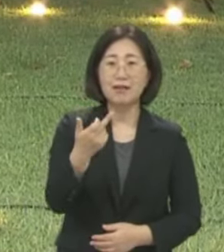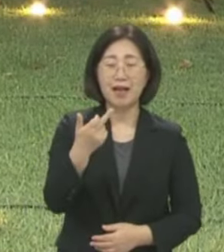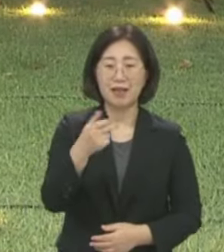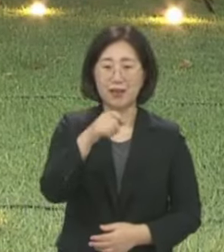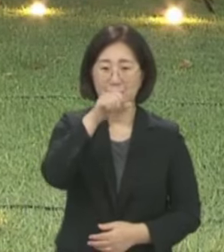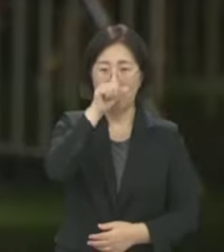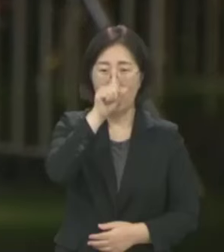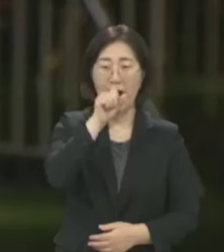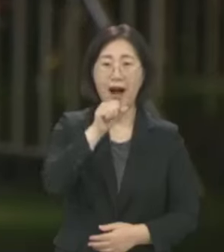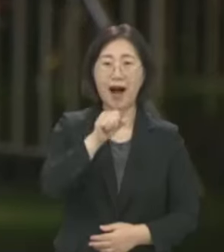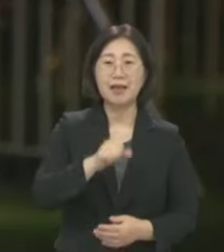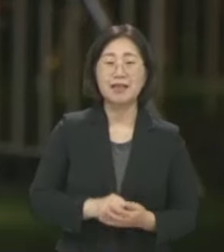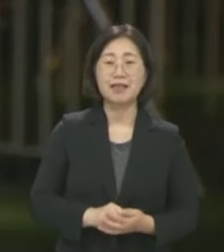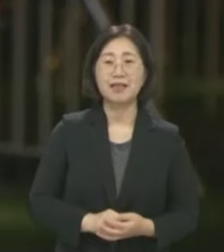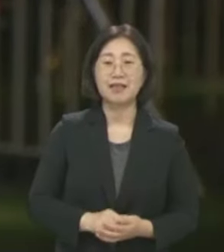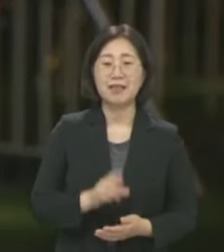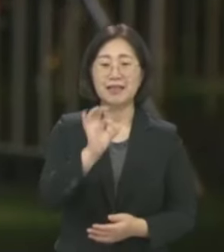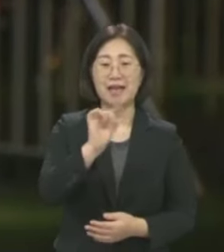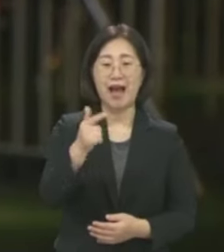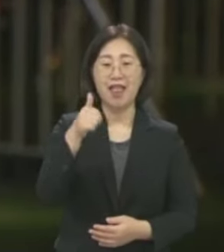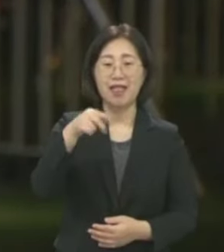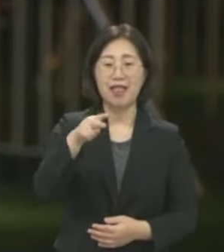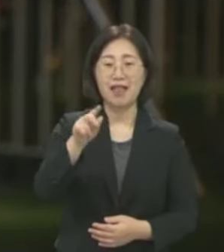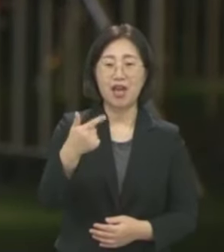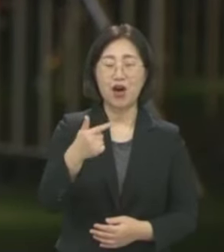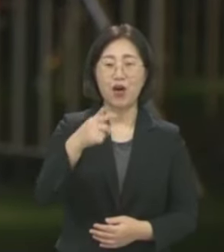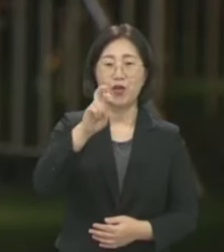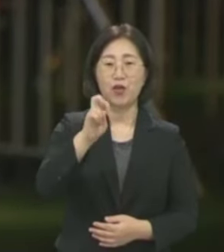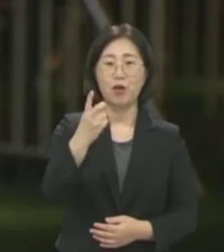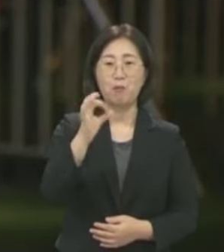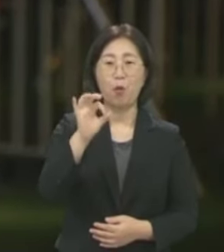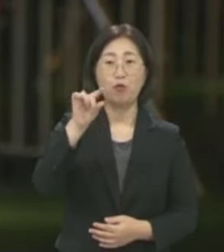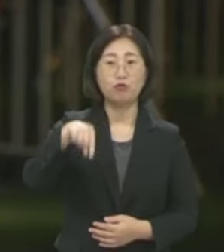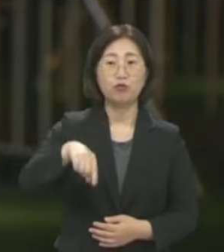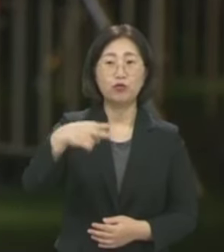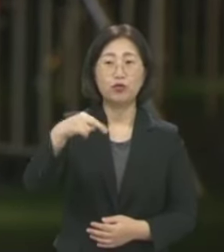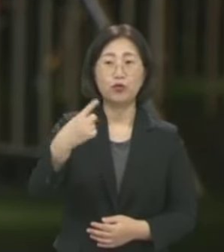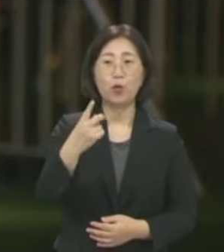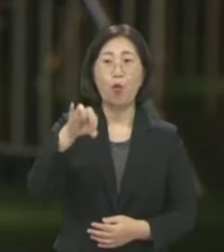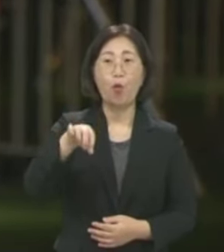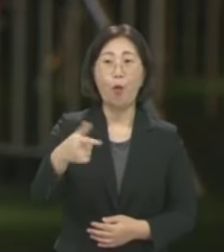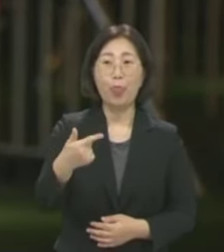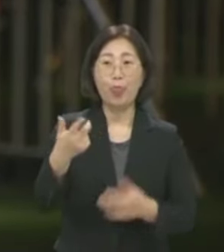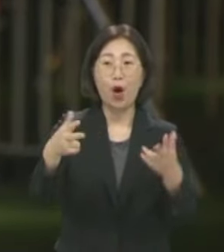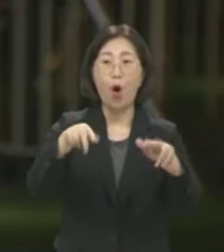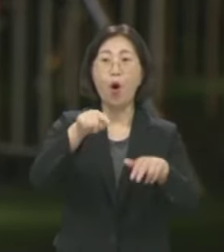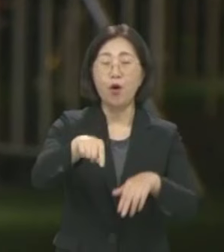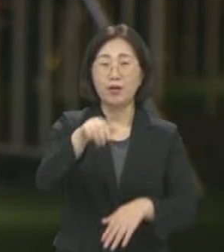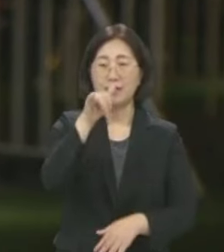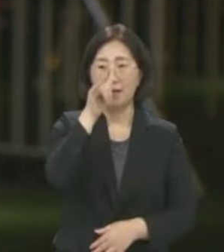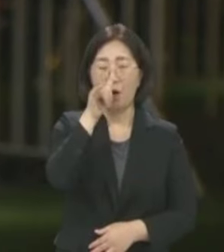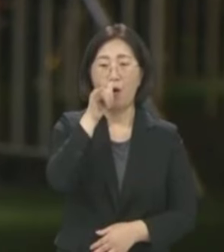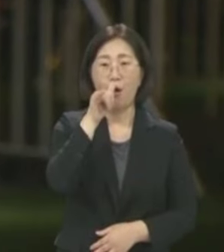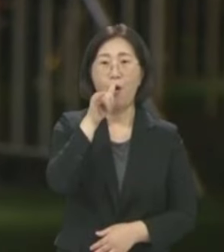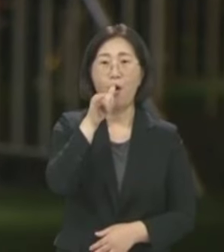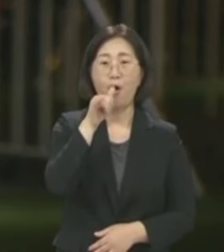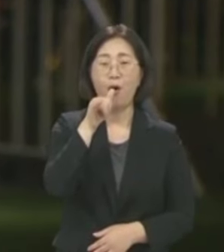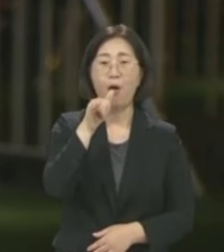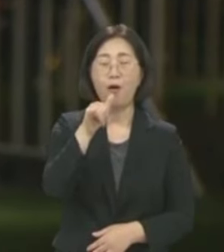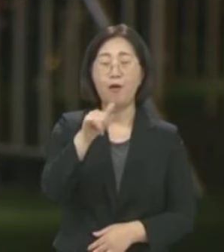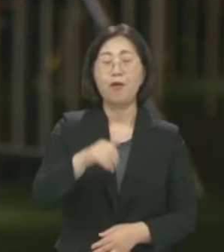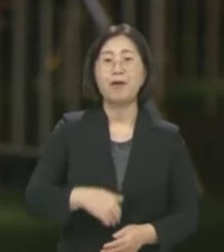안견 몽유도원도가 있는데요. 안견의 몽유도원도를 오마주한 안견의 이 몽유도원이라는